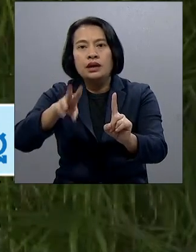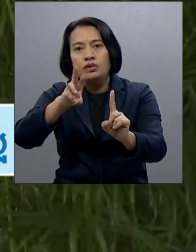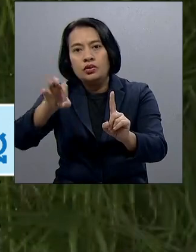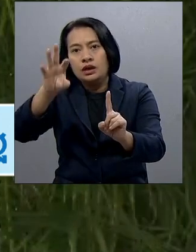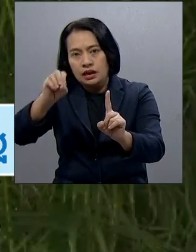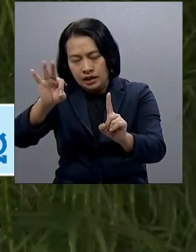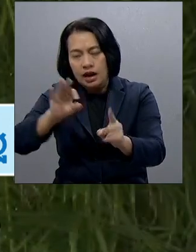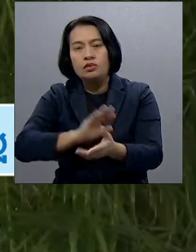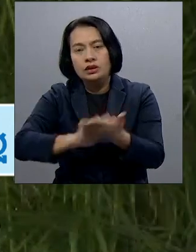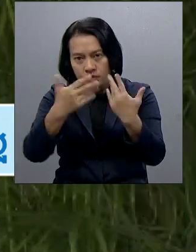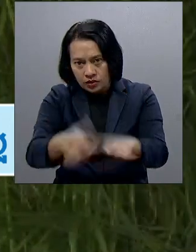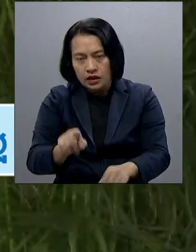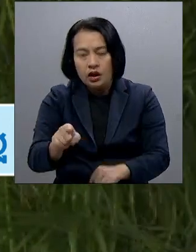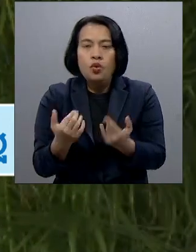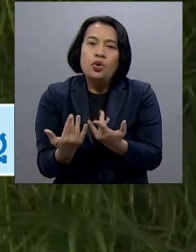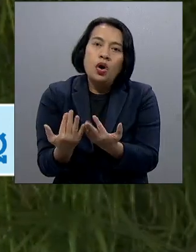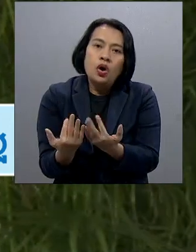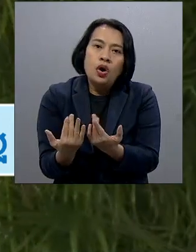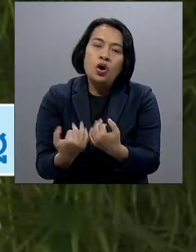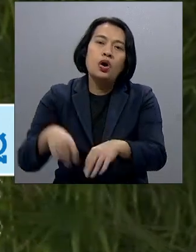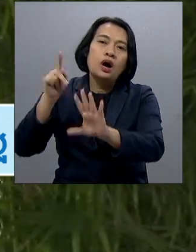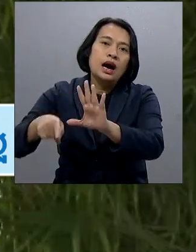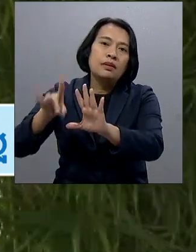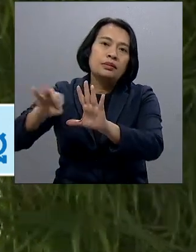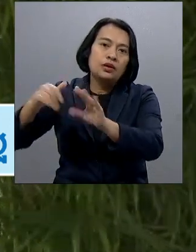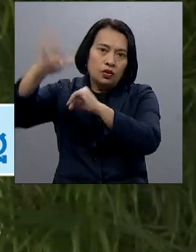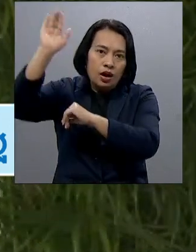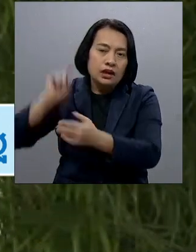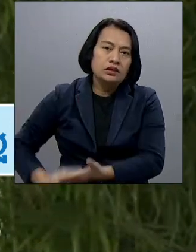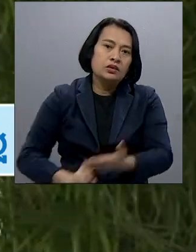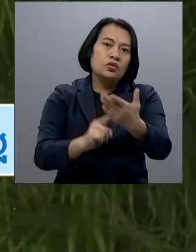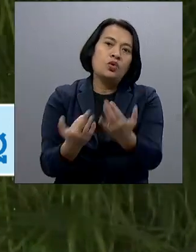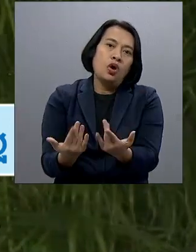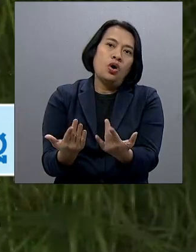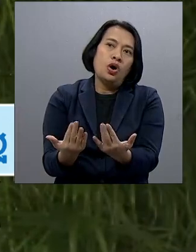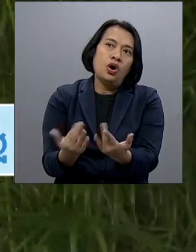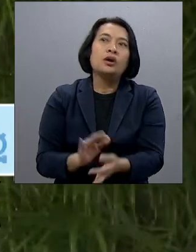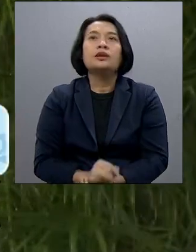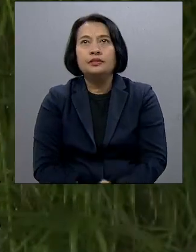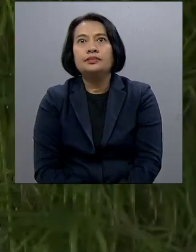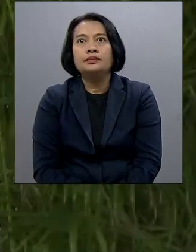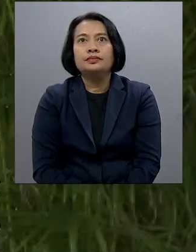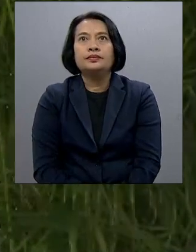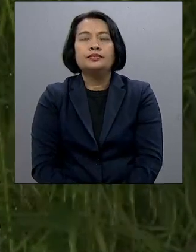109,659 เรื่องรอผลดำเนินการอีก 5,800 กว่าเรื่องค่ะ เรื่องที่ดินทำกินอำเภอบ้านคาเนี่ยพี่น้องประชาชนได้รับ